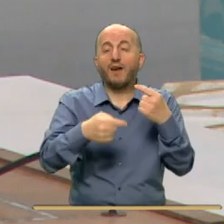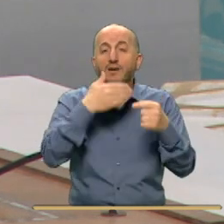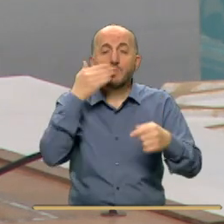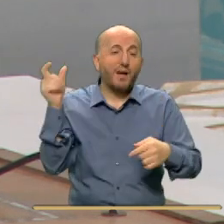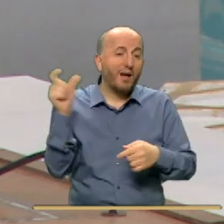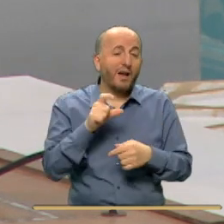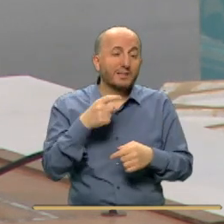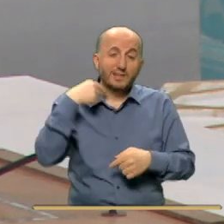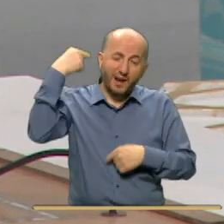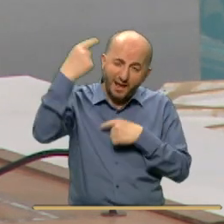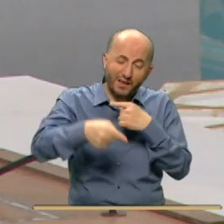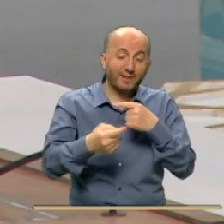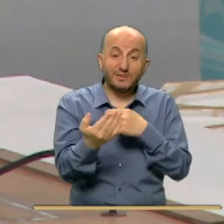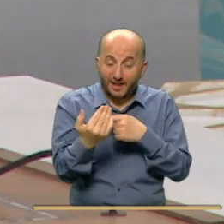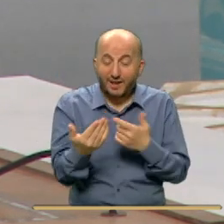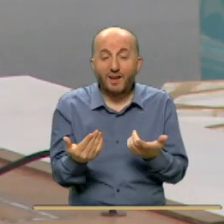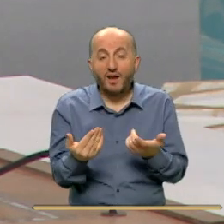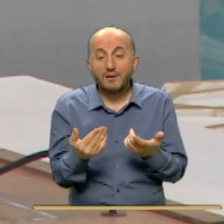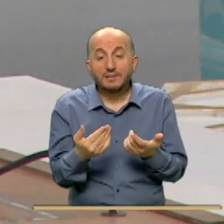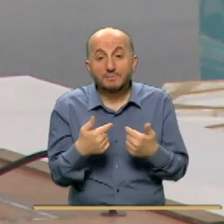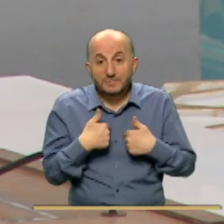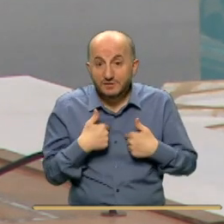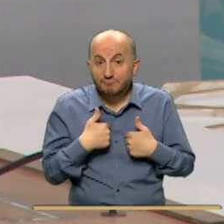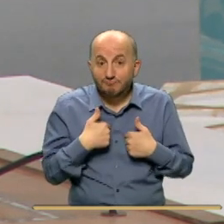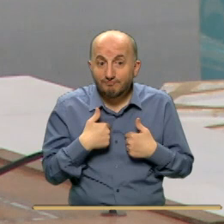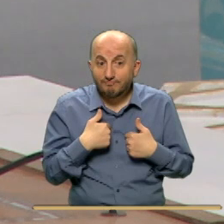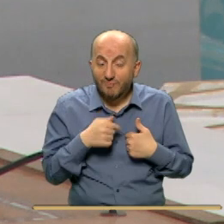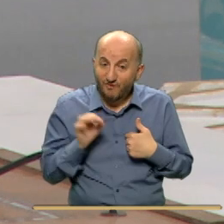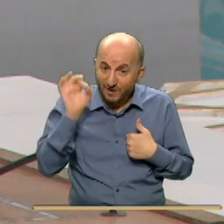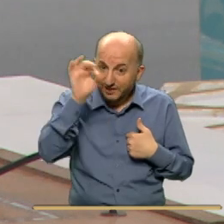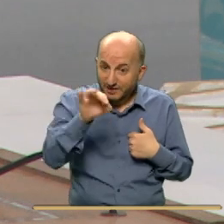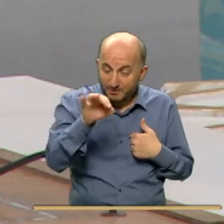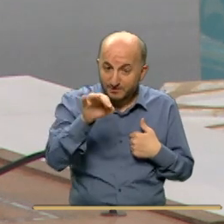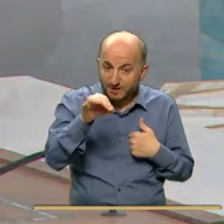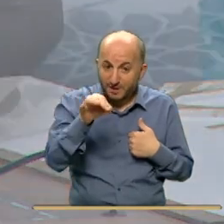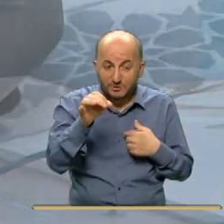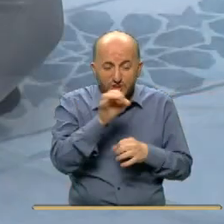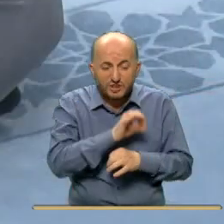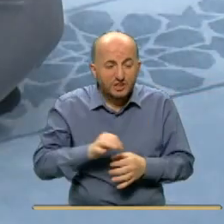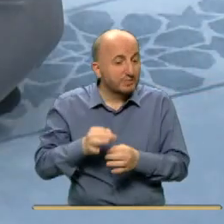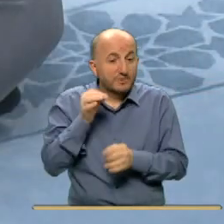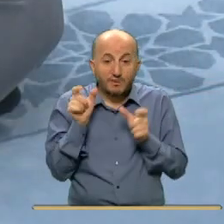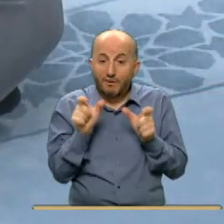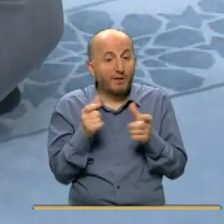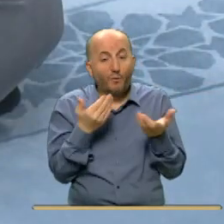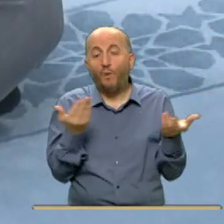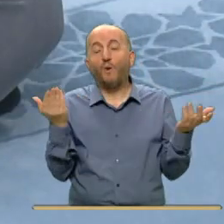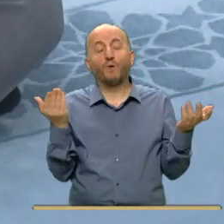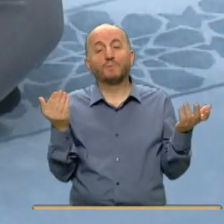Ramazan'a, seneye ki gelecek Ramazan'a bizim kavuşacağımıza dair hiçbirimizin garantisi yok.